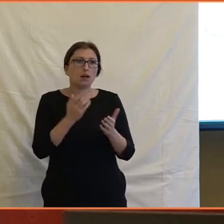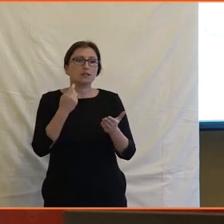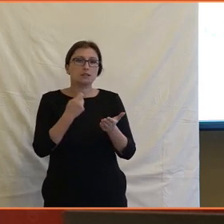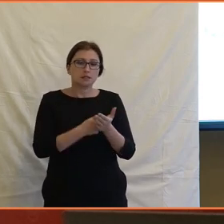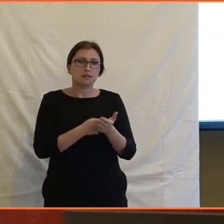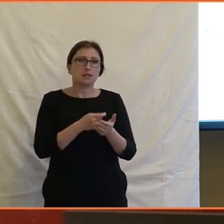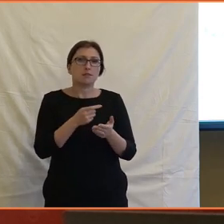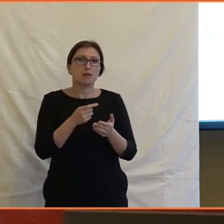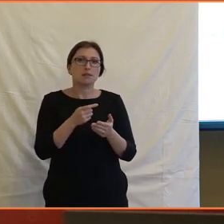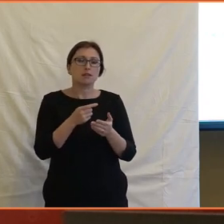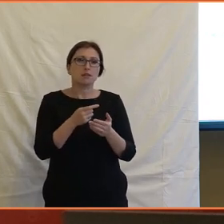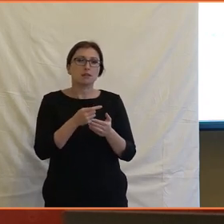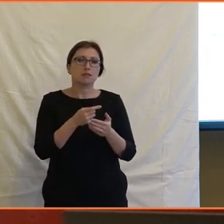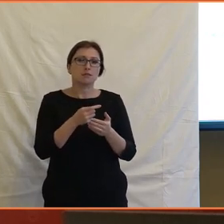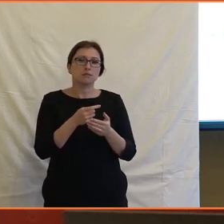asi nečekali.